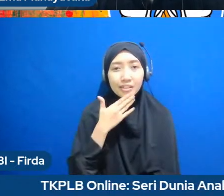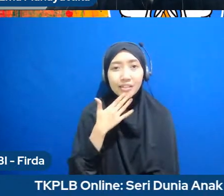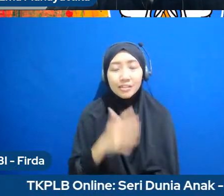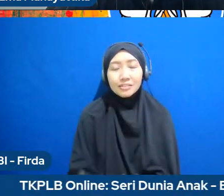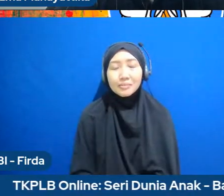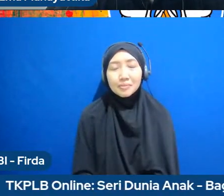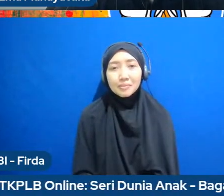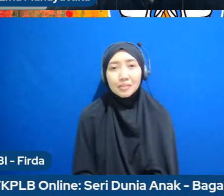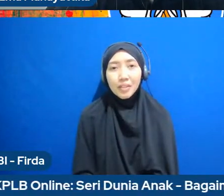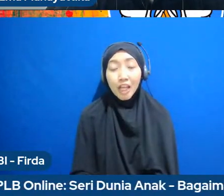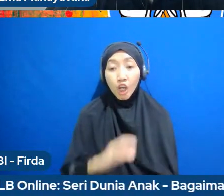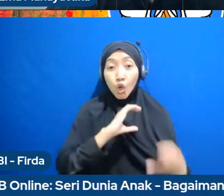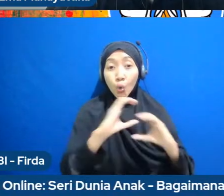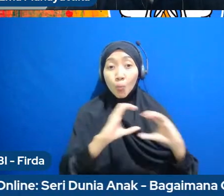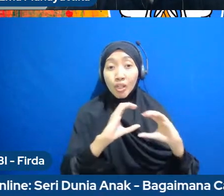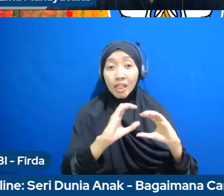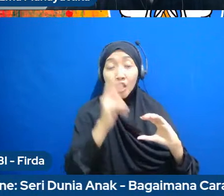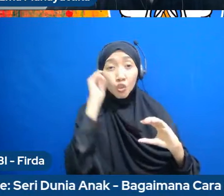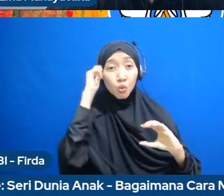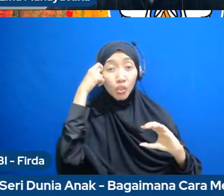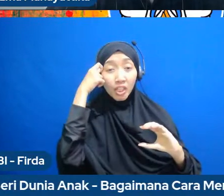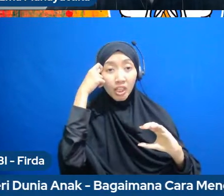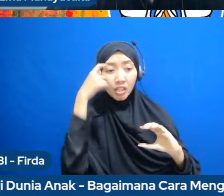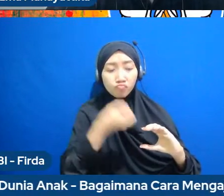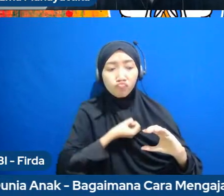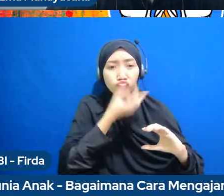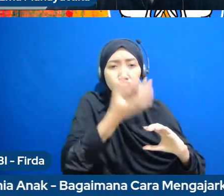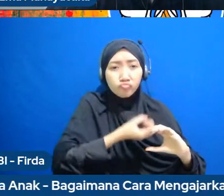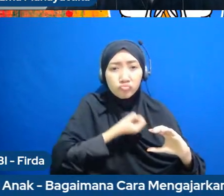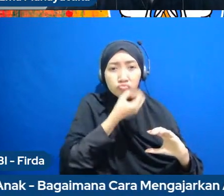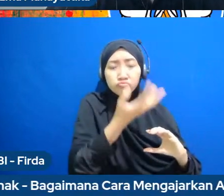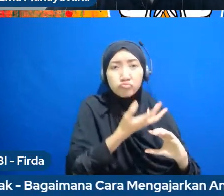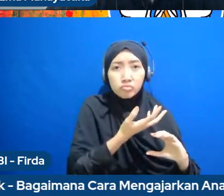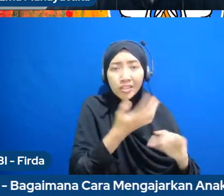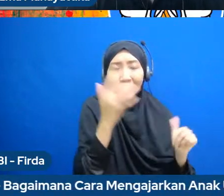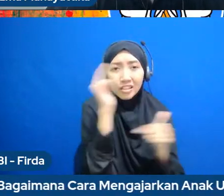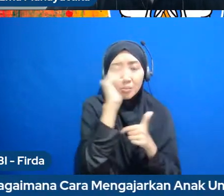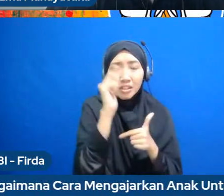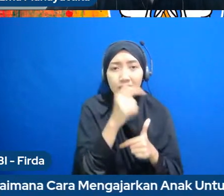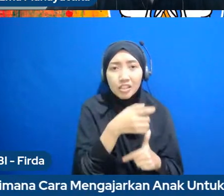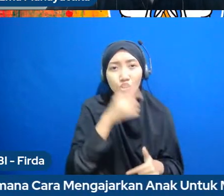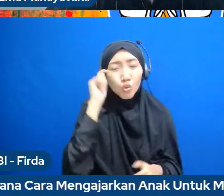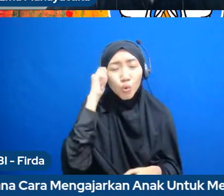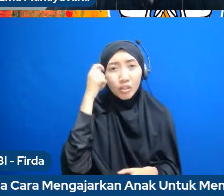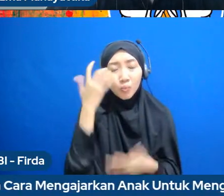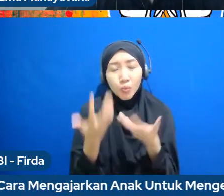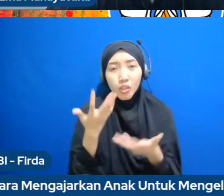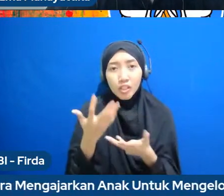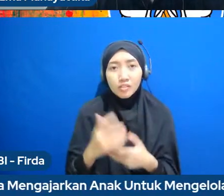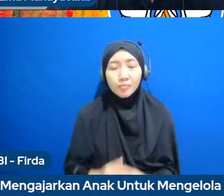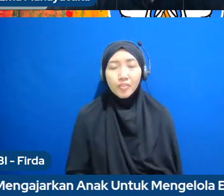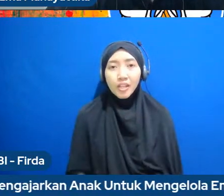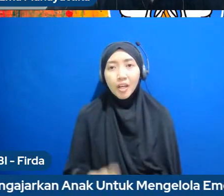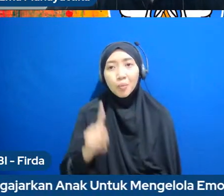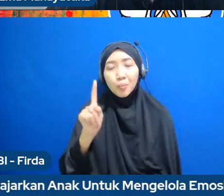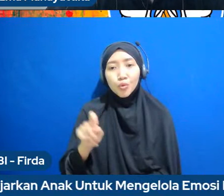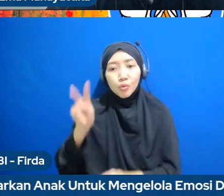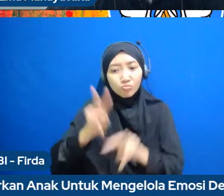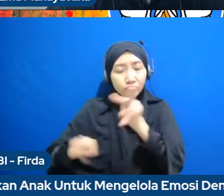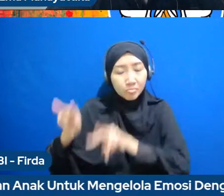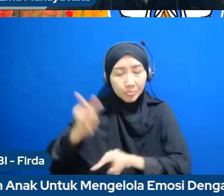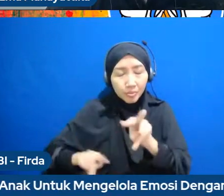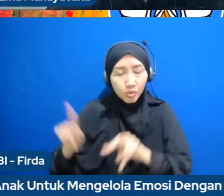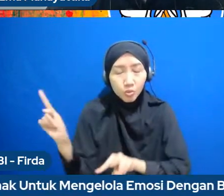Dan komunikasinya mungkin agak sulit mengkomunikasikan cara dia mengekspresikan emosi tersebut. Jadi memang perlu diobservasi dulu gitu